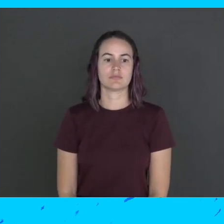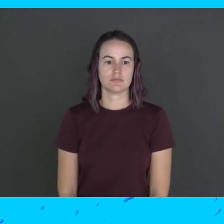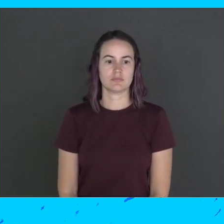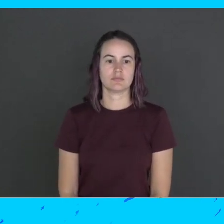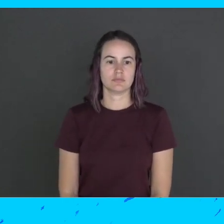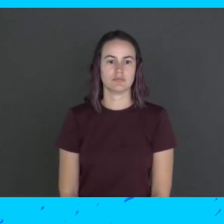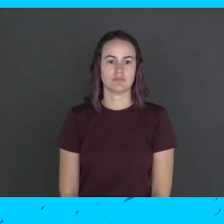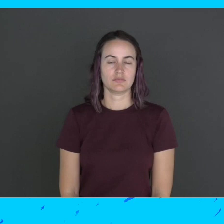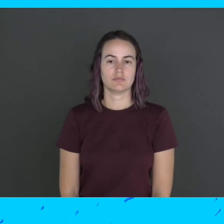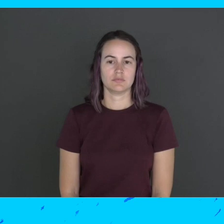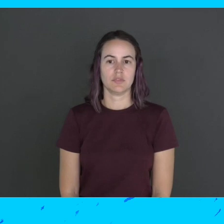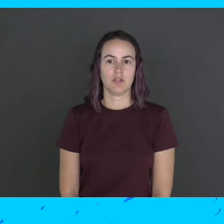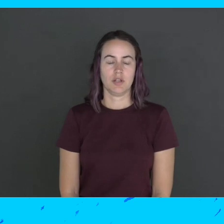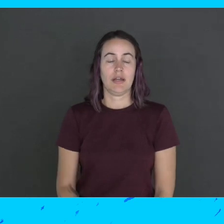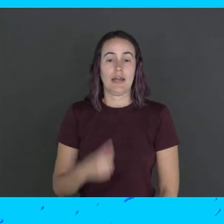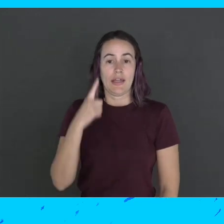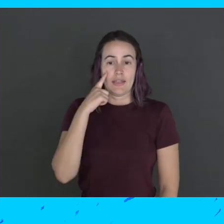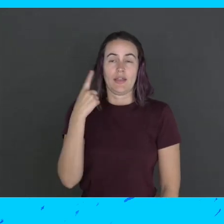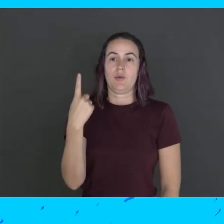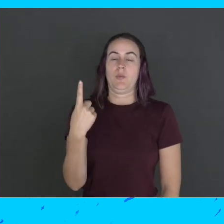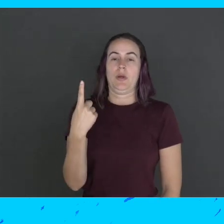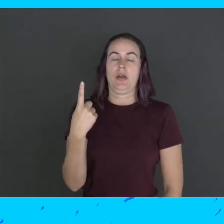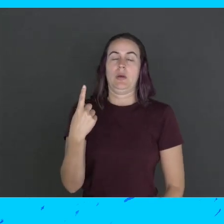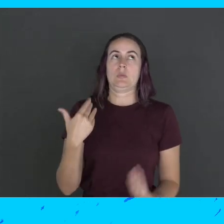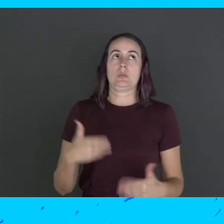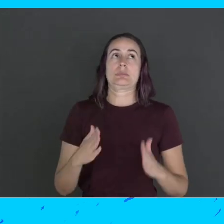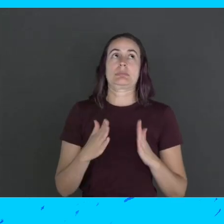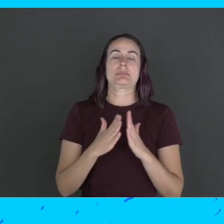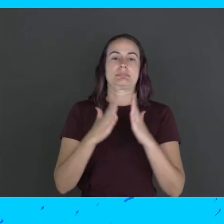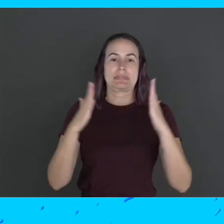Un des écarts que nous avons ici,